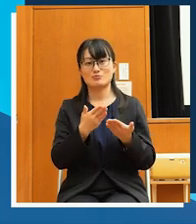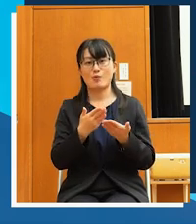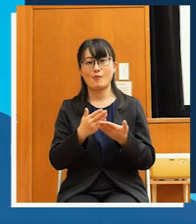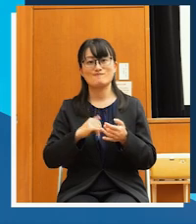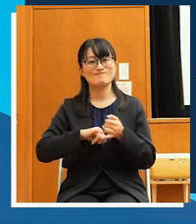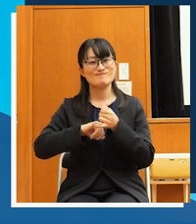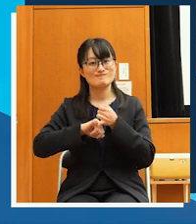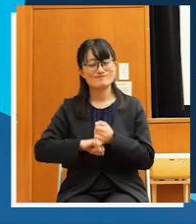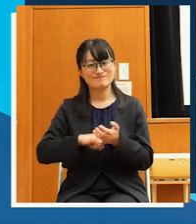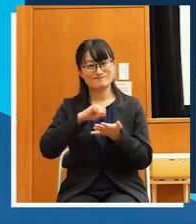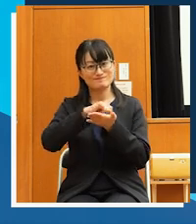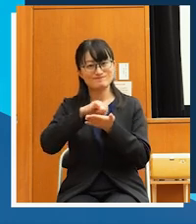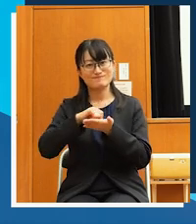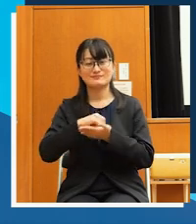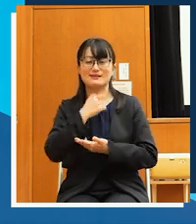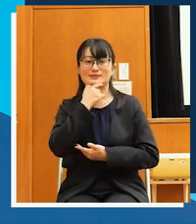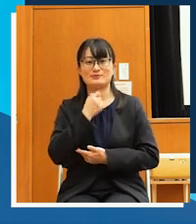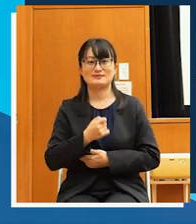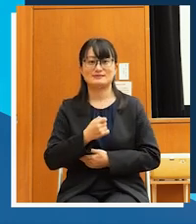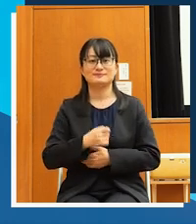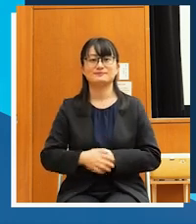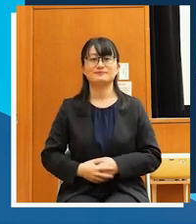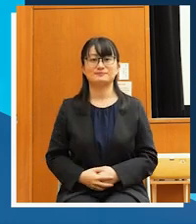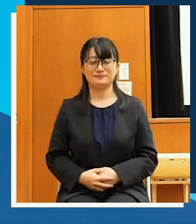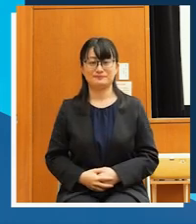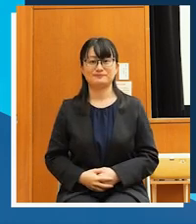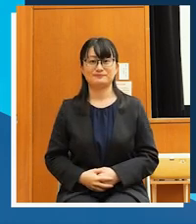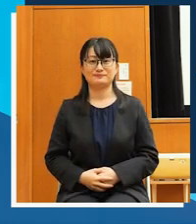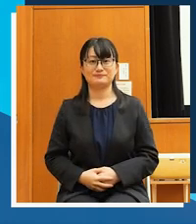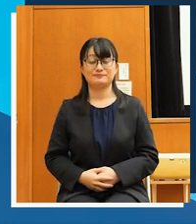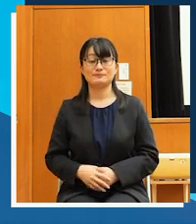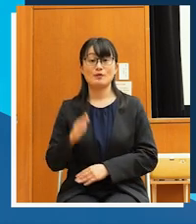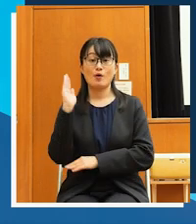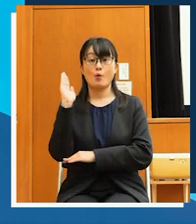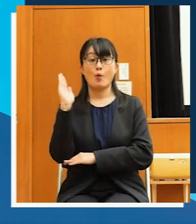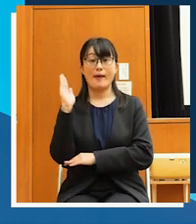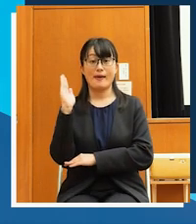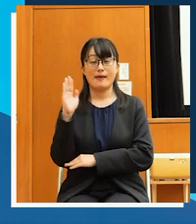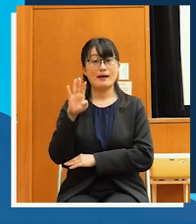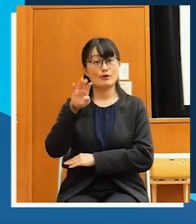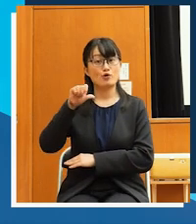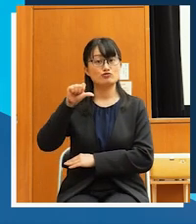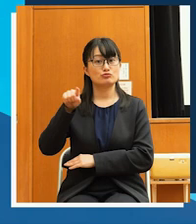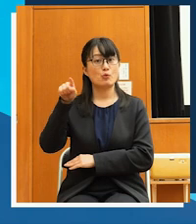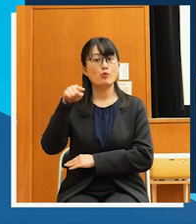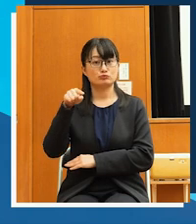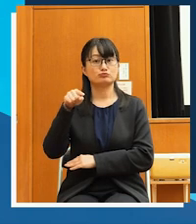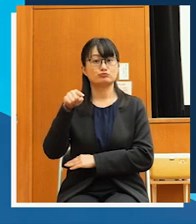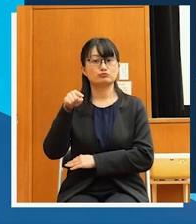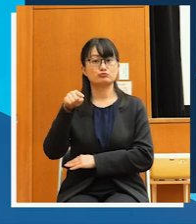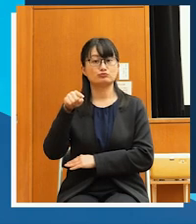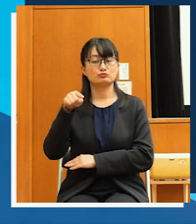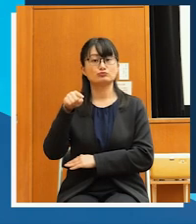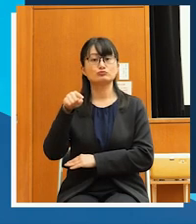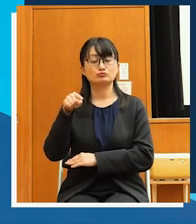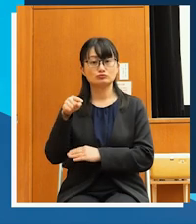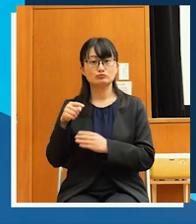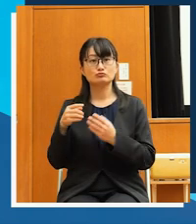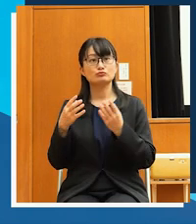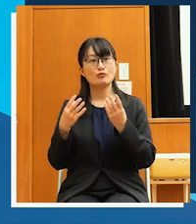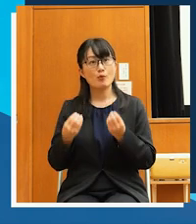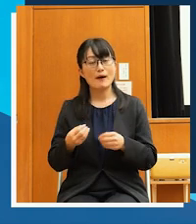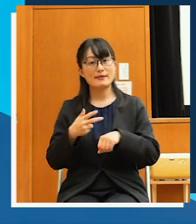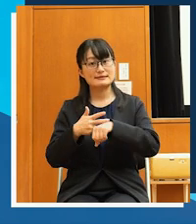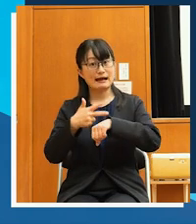てえいただければと思いますえ7時の講演が45分続きますので約そうですね7時頃にですね大体7時